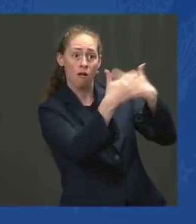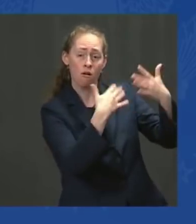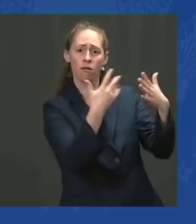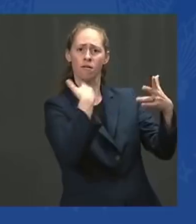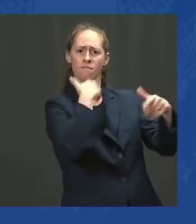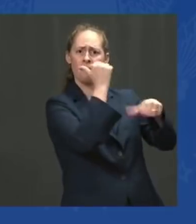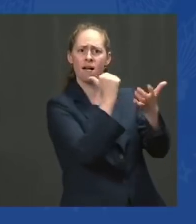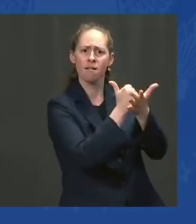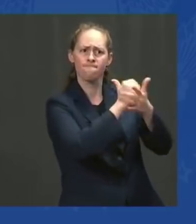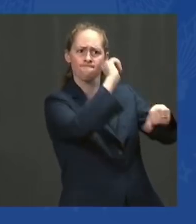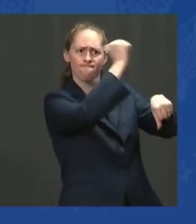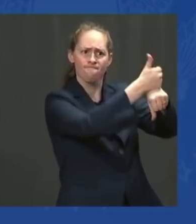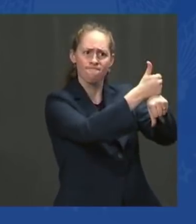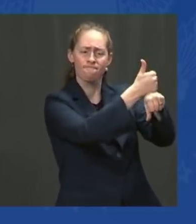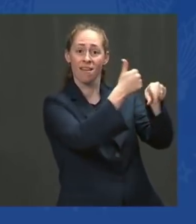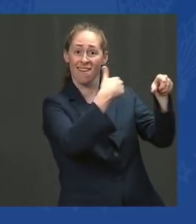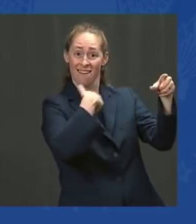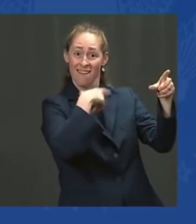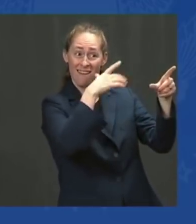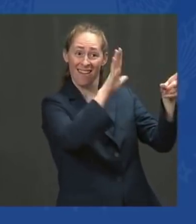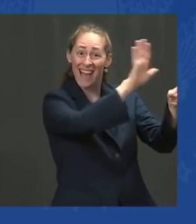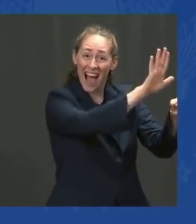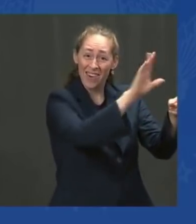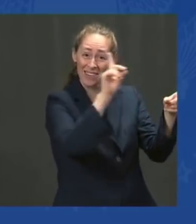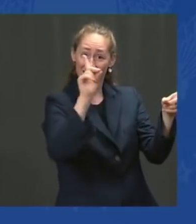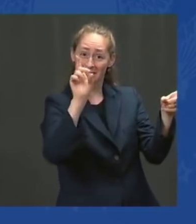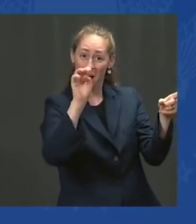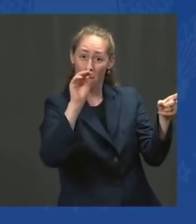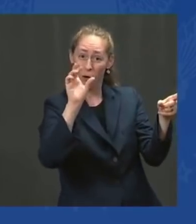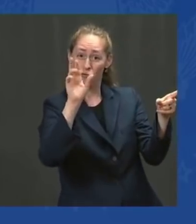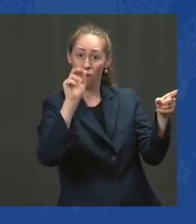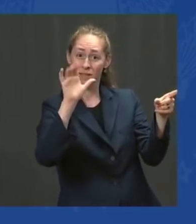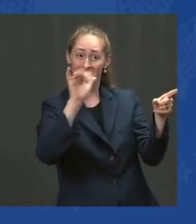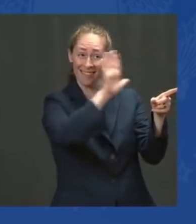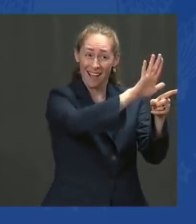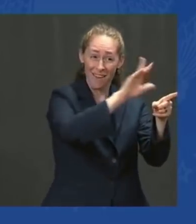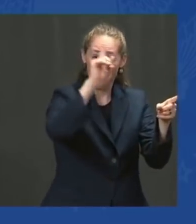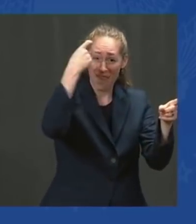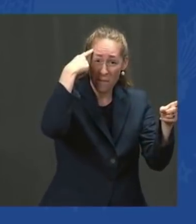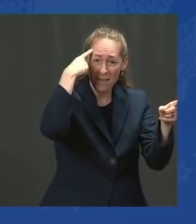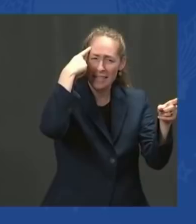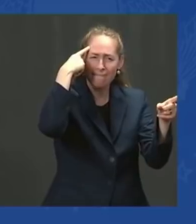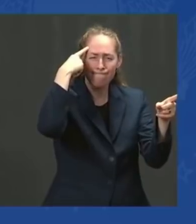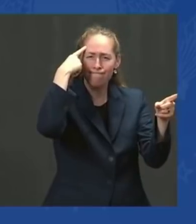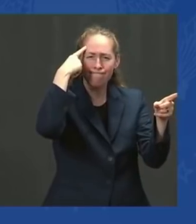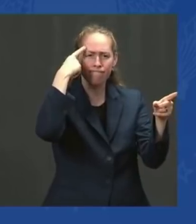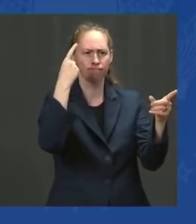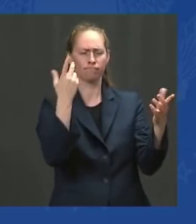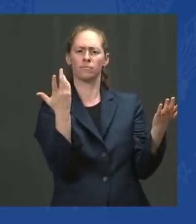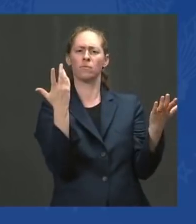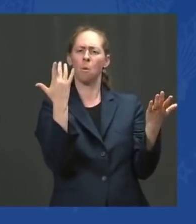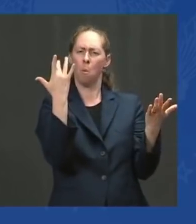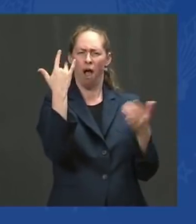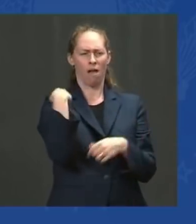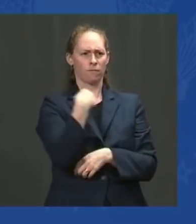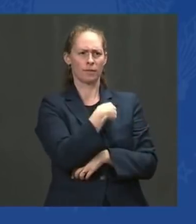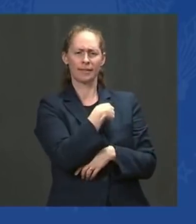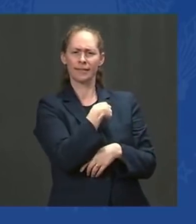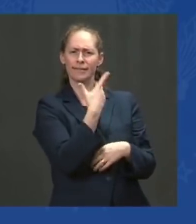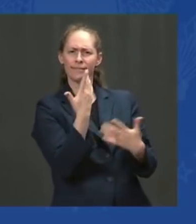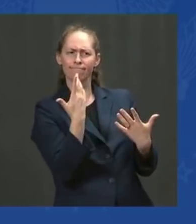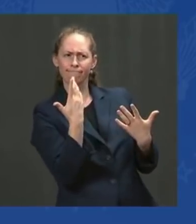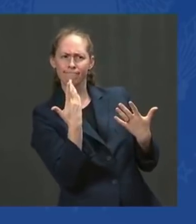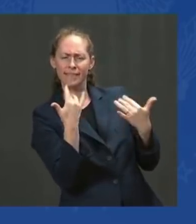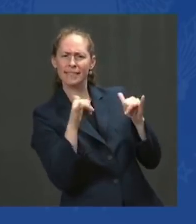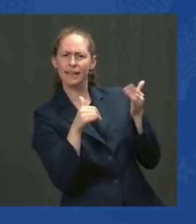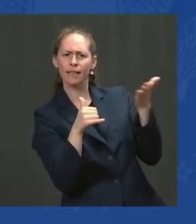变。美军开始长期驻扎阿富汗，开始了美国在海外最长的一个驻军啊，超过了